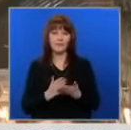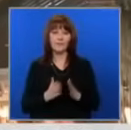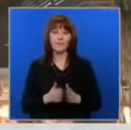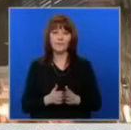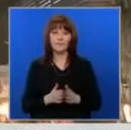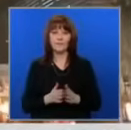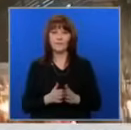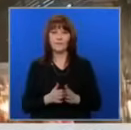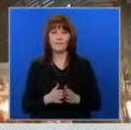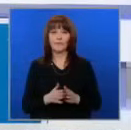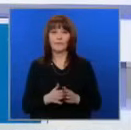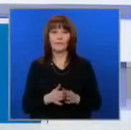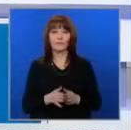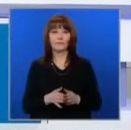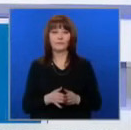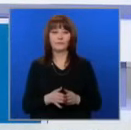хората.